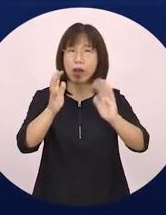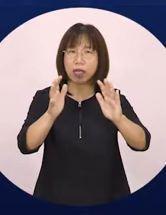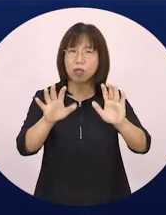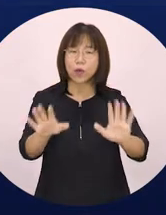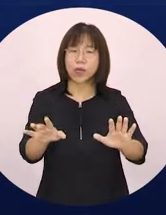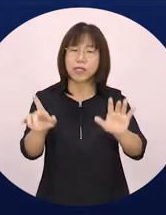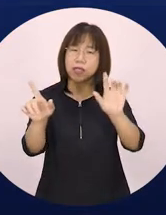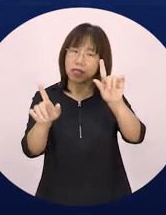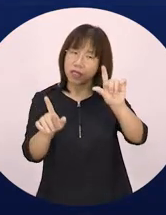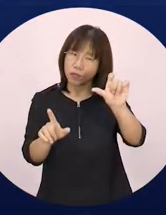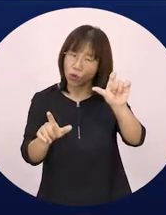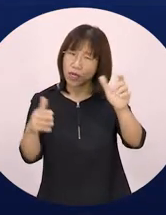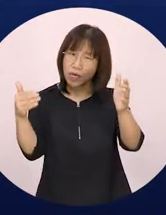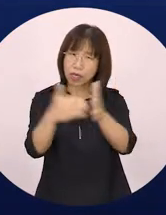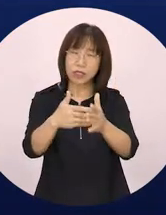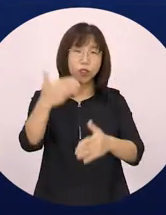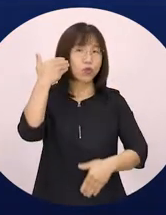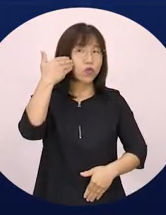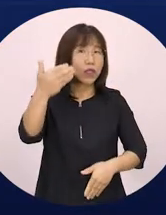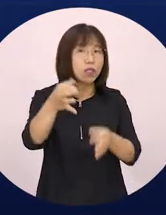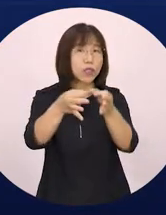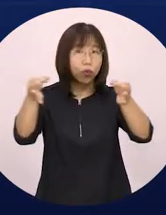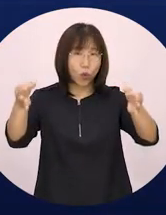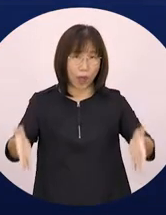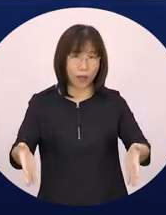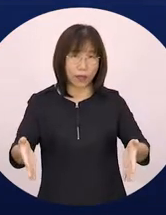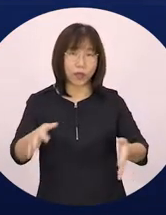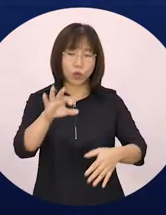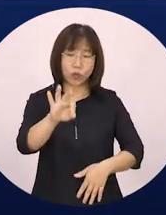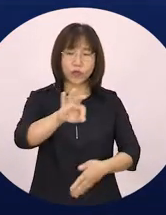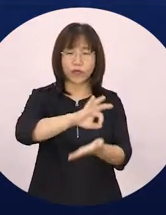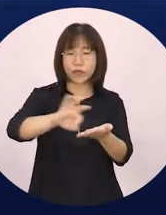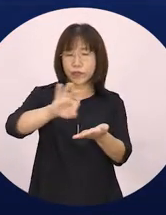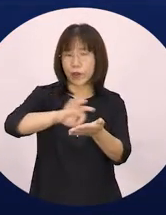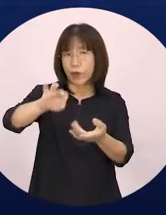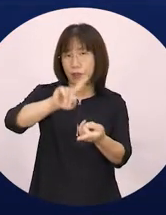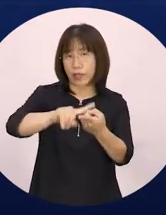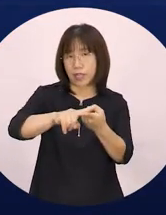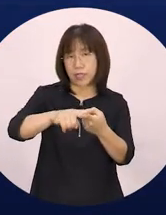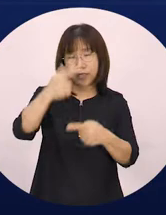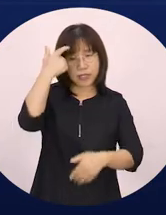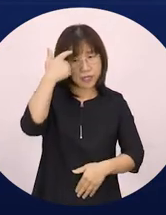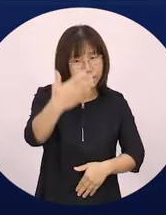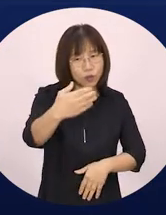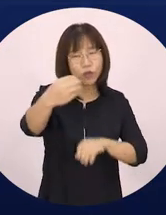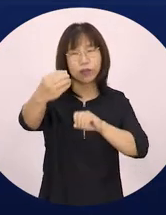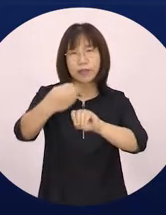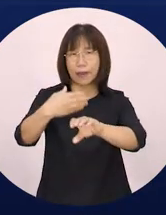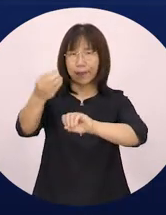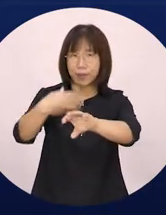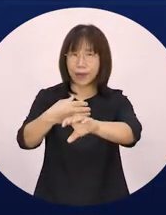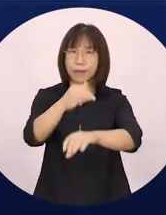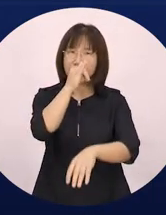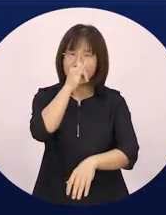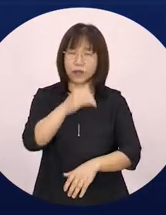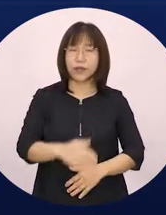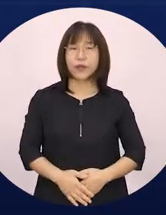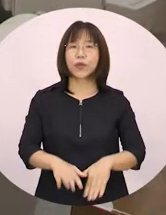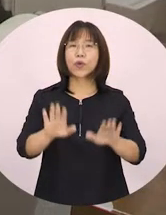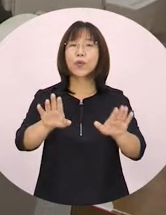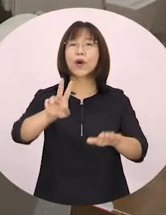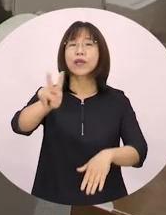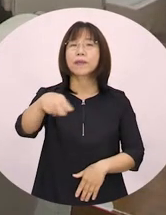임시회는 오는 15일까지 9일간 열리며 집행부에 대한 구정질문과 답변 등이 진행됩니다.